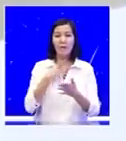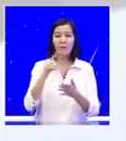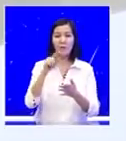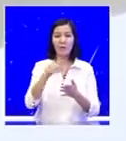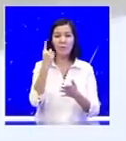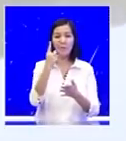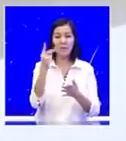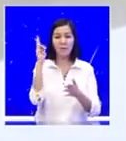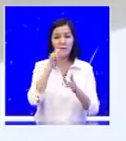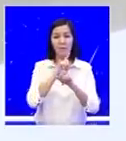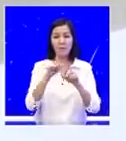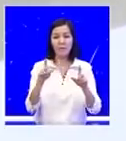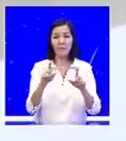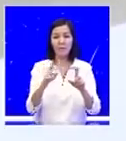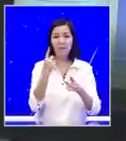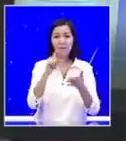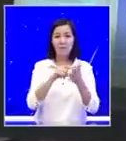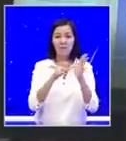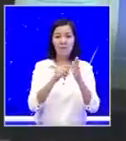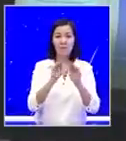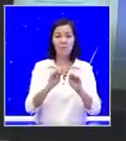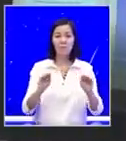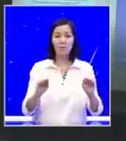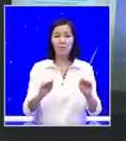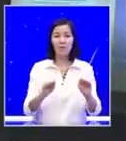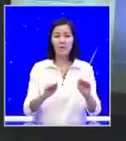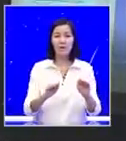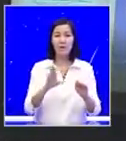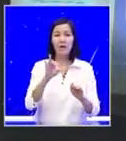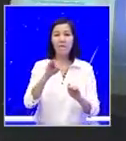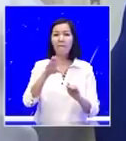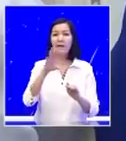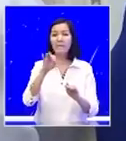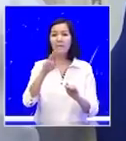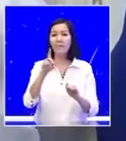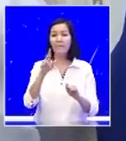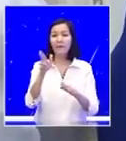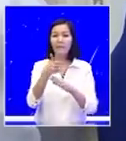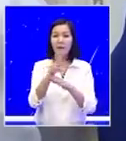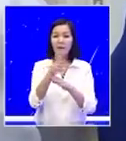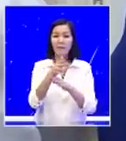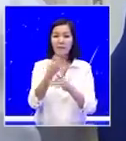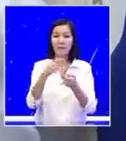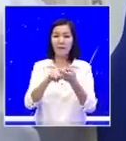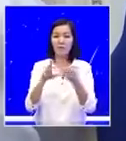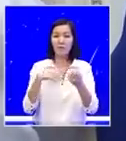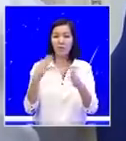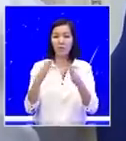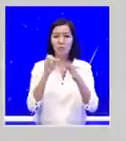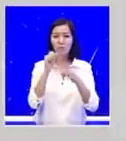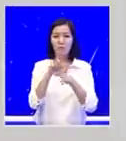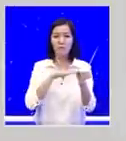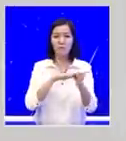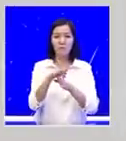1-ші орта мектеп гимназиясының 1-ші сынып оқушылары WhatsApp желісі арқылы мұғалімдермен кері байланысқа шықты. Үй тапсырмасын